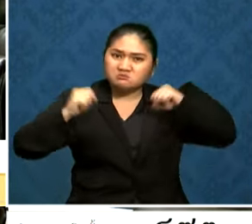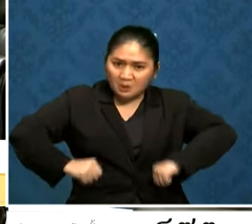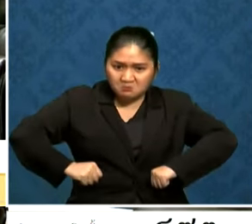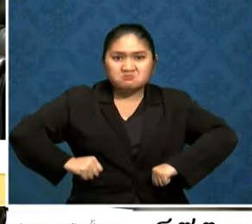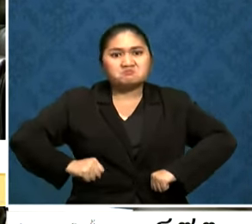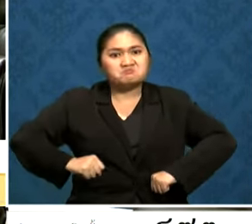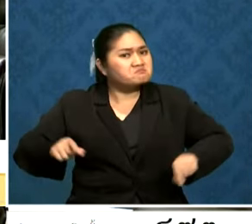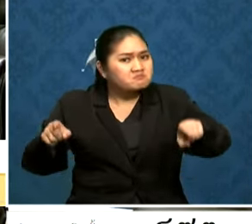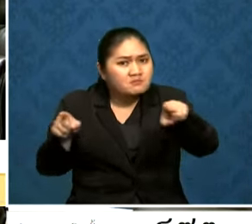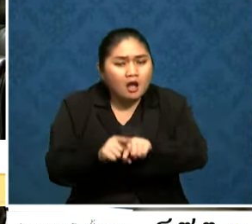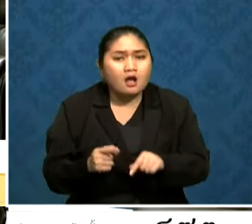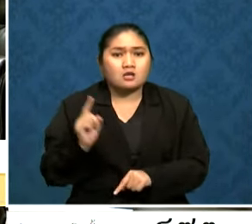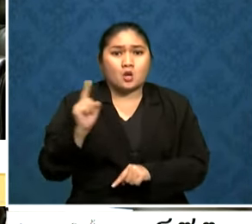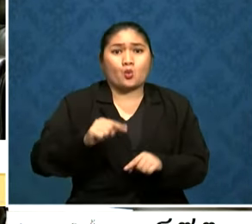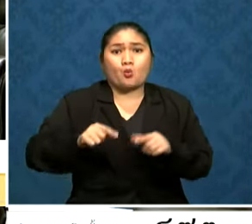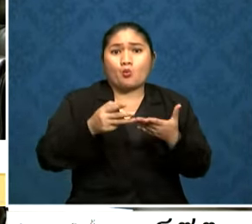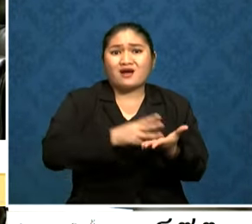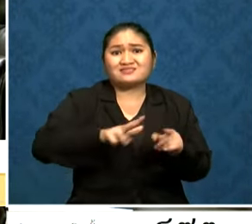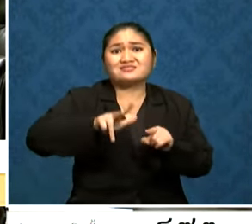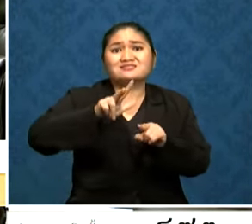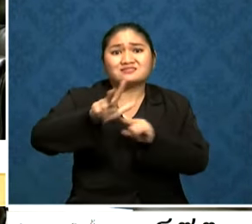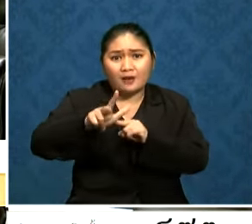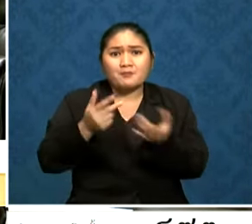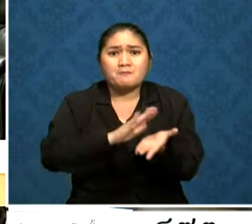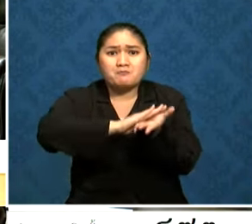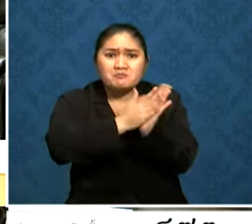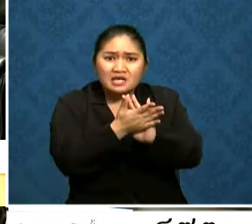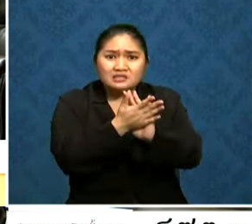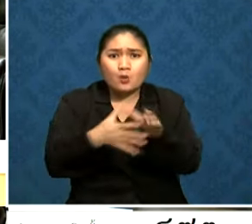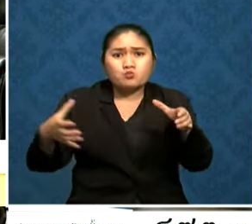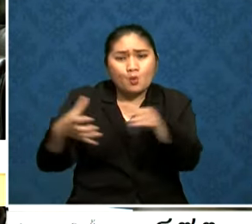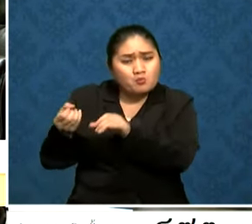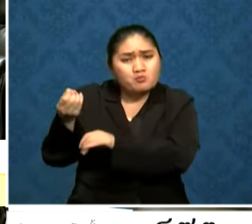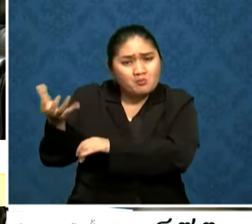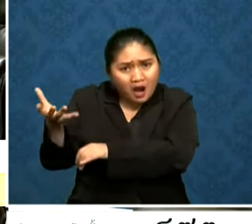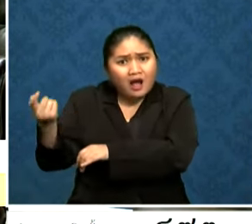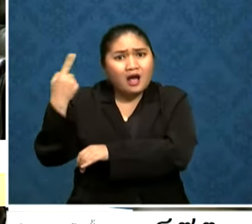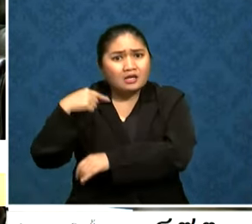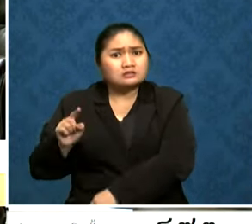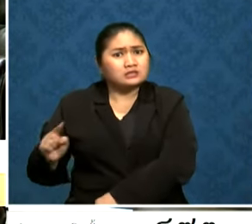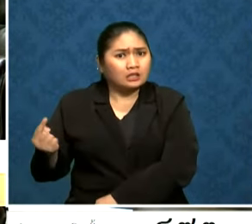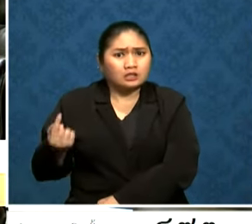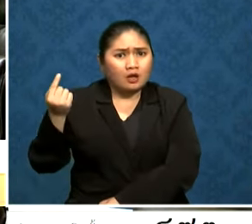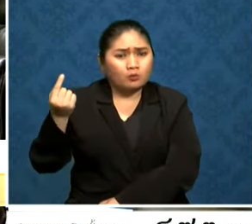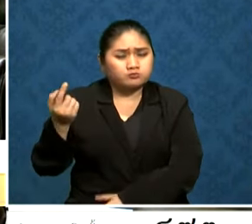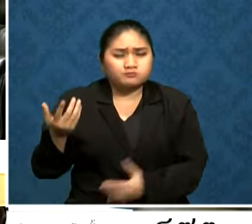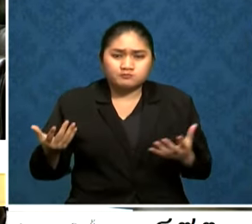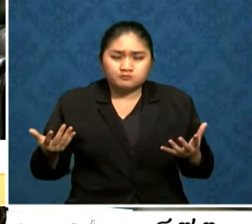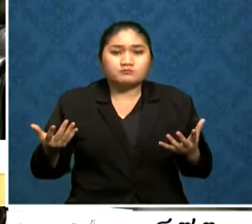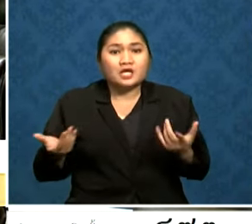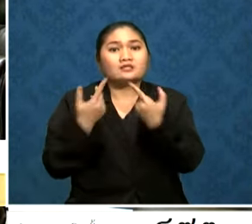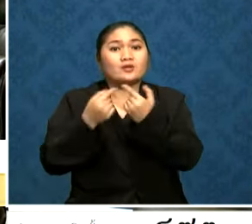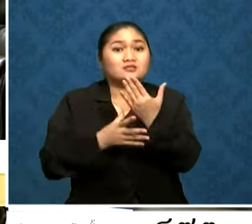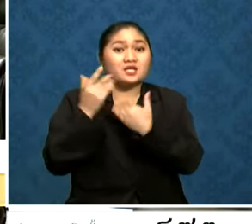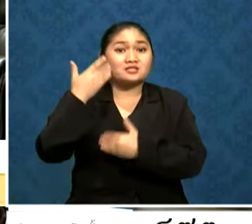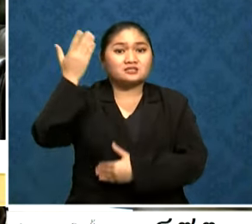ในวาระที่ 3 ครับเห็นชอบใหเปลยไปใช้กฎิกาเสียงข้างมาก 1 ชั้นหรอวา Single Majorityแตเมื่สัดา